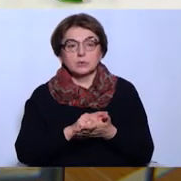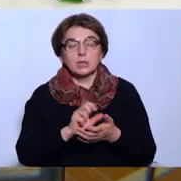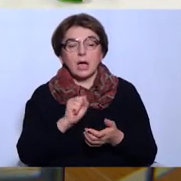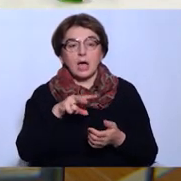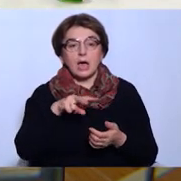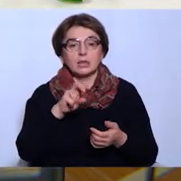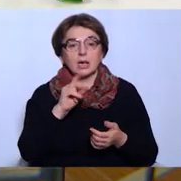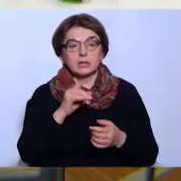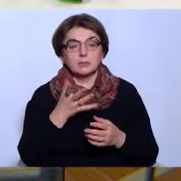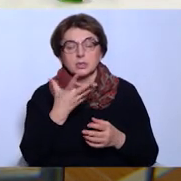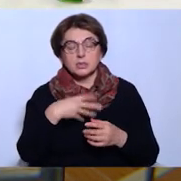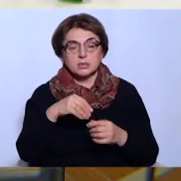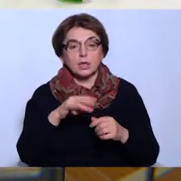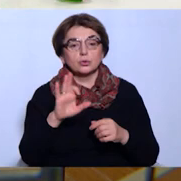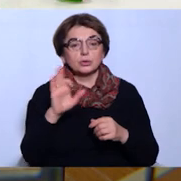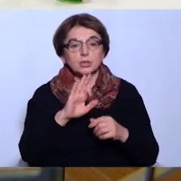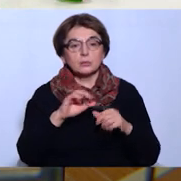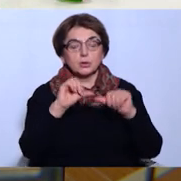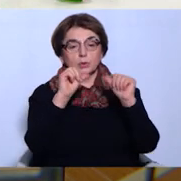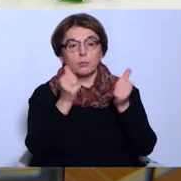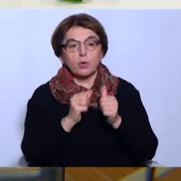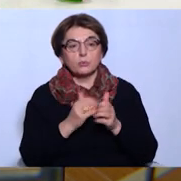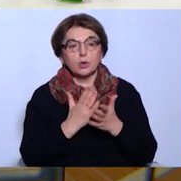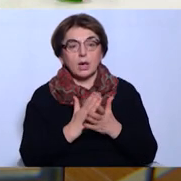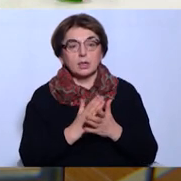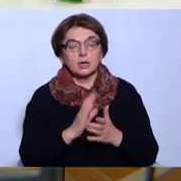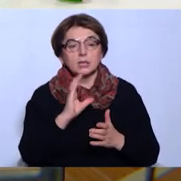ალკანების ზოგადი ფორმულა არის